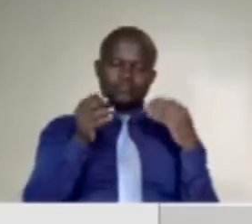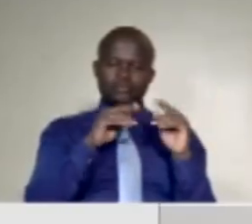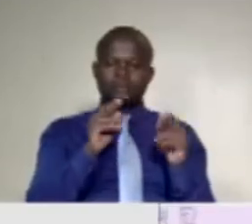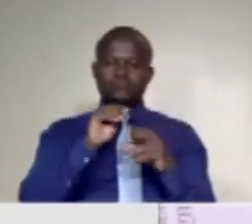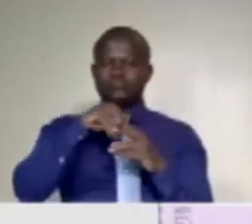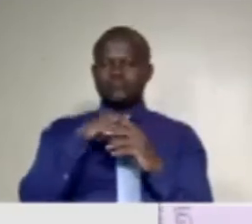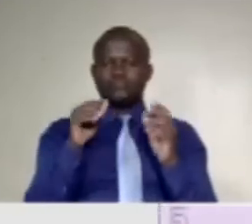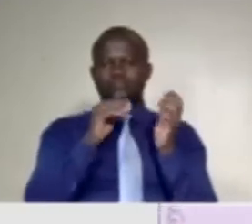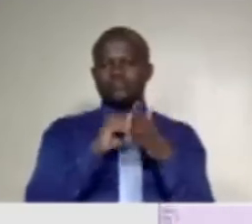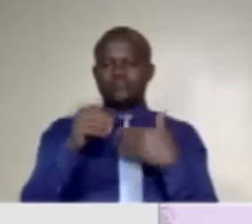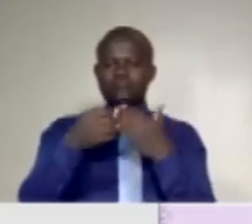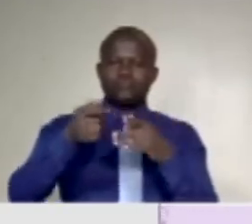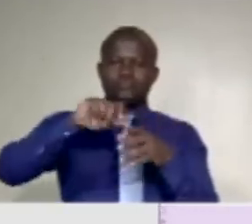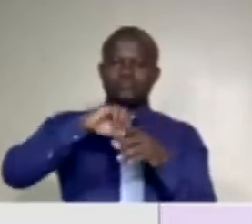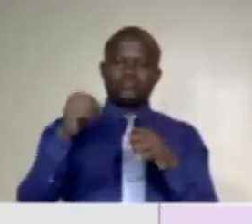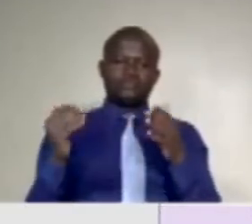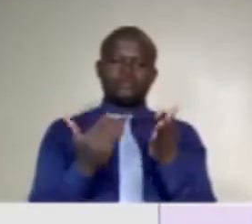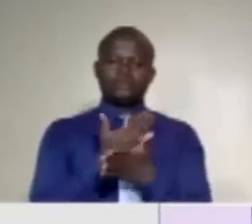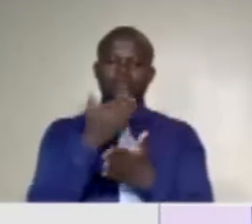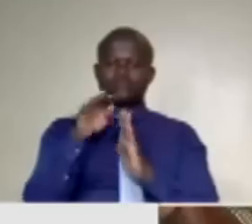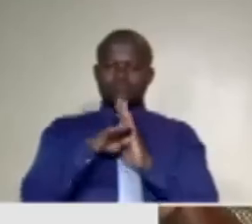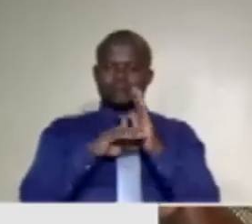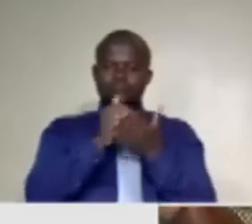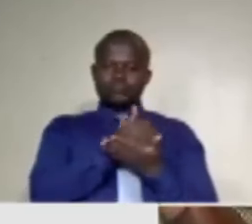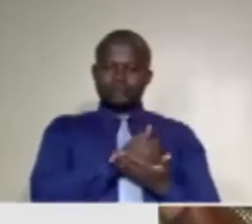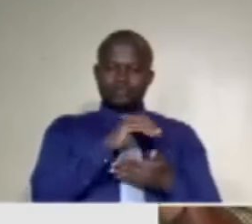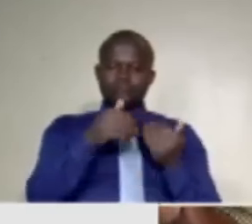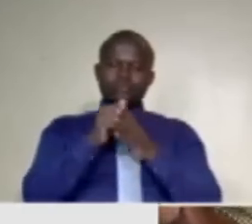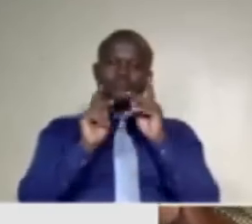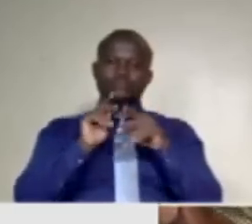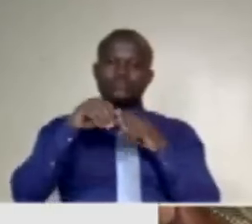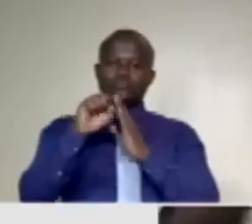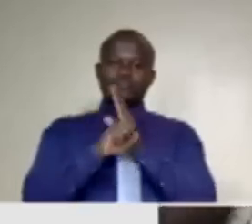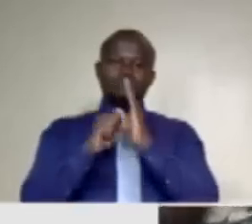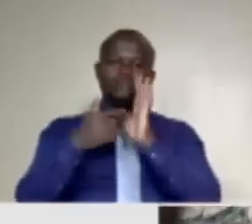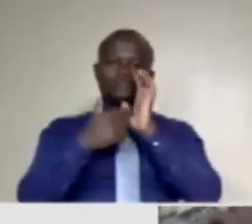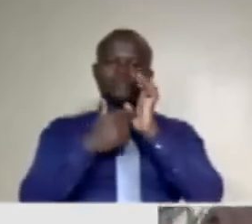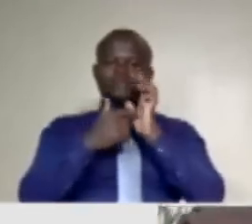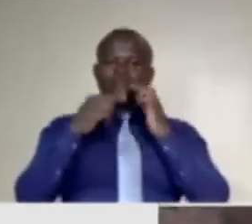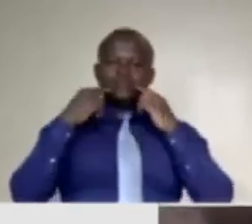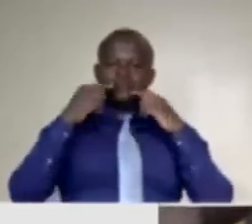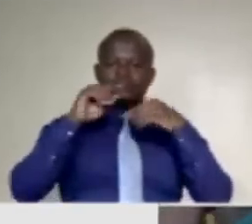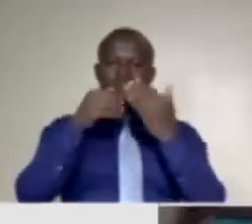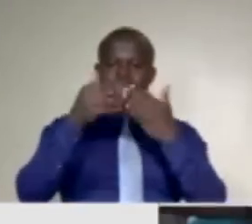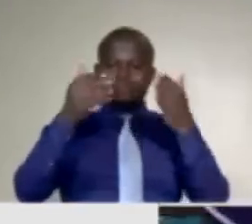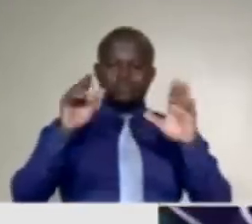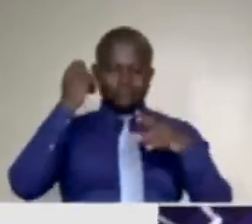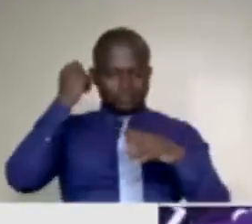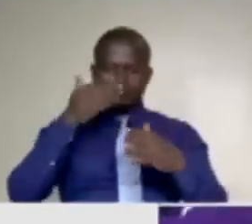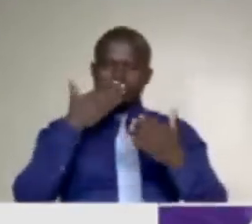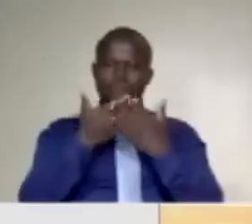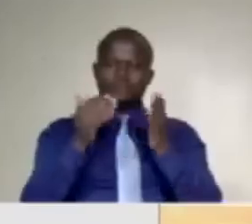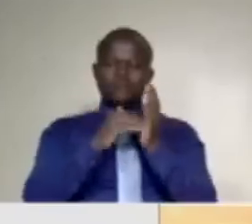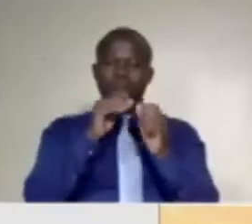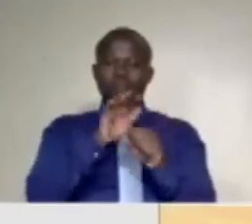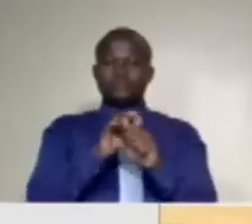basanzwemo ariko hakinjiramo n'abashya. Iyi gahunda y'ubwizigame abaturage muri uyu murenge bagaragaje itangazamakuru ko bamaze kuyumva dore